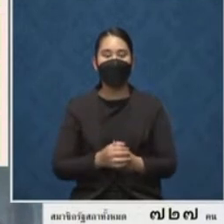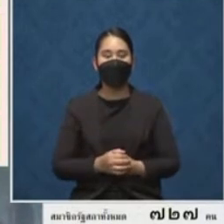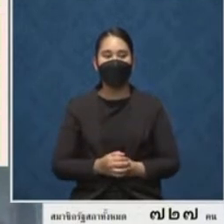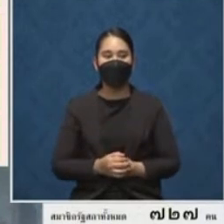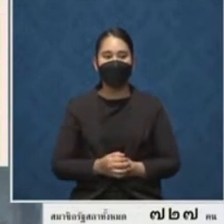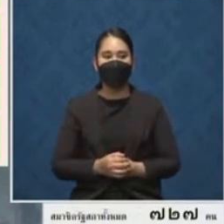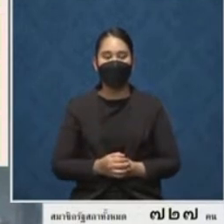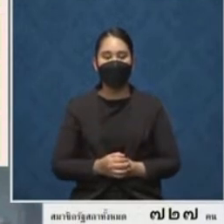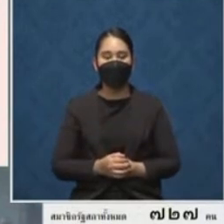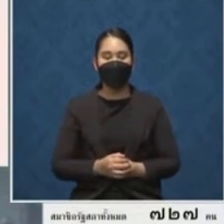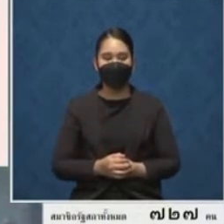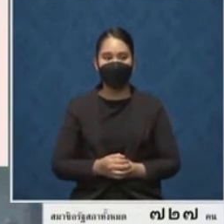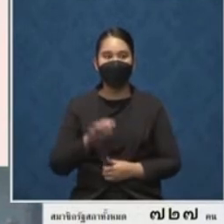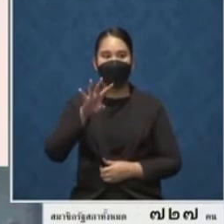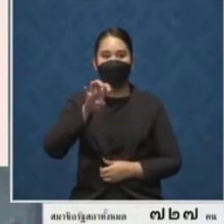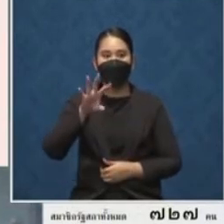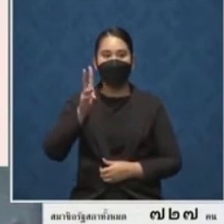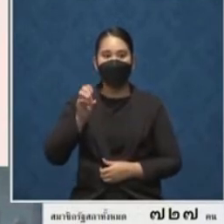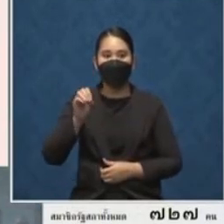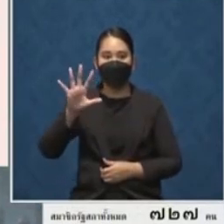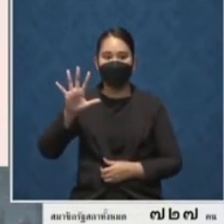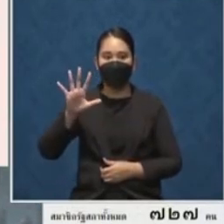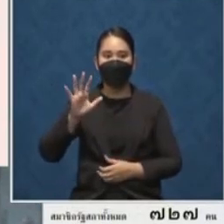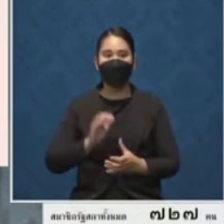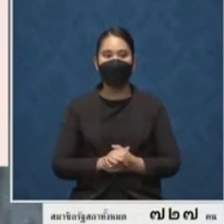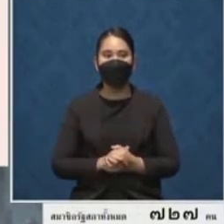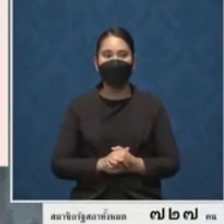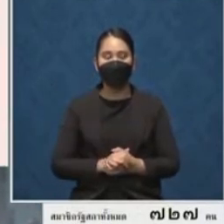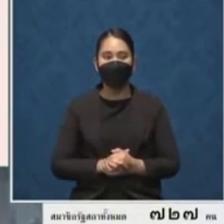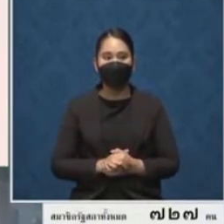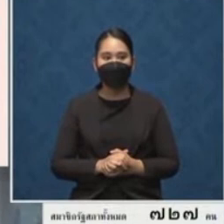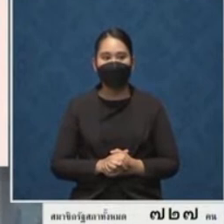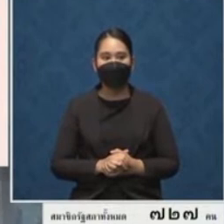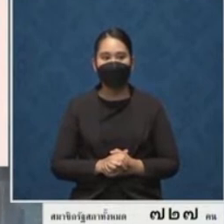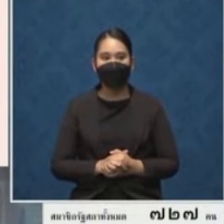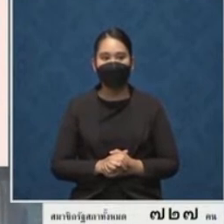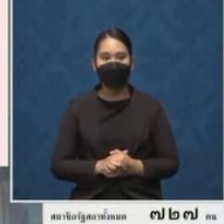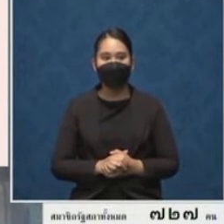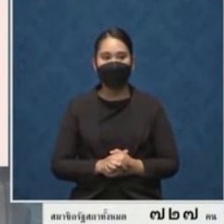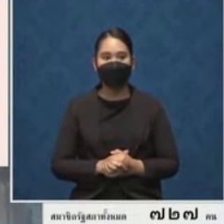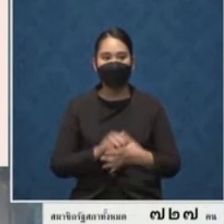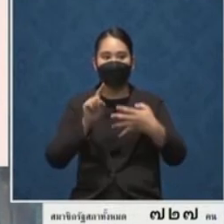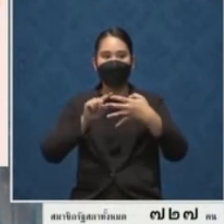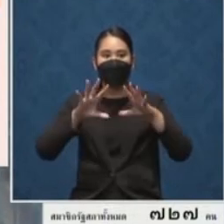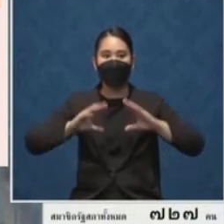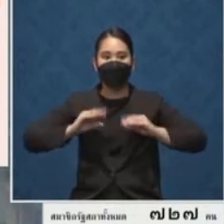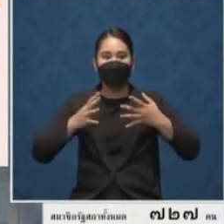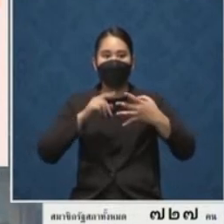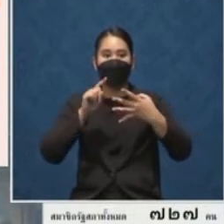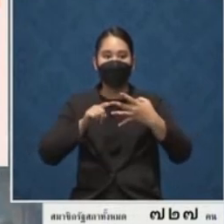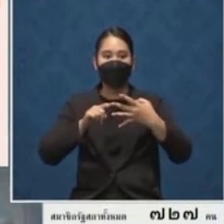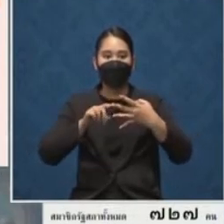465นางวันเพ็ญพร้อมพัฒน์ 1ไม่รับหลักการ2ไม่รับหลักการ3